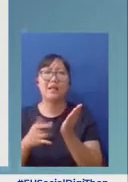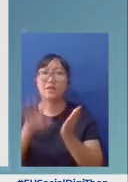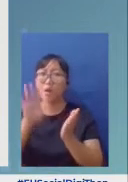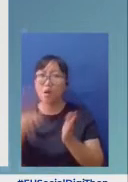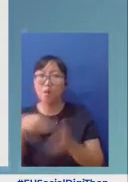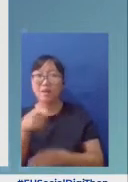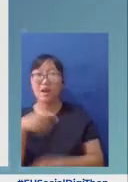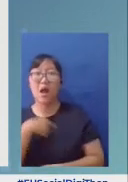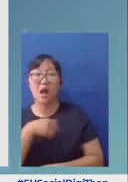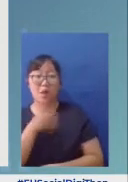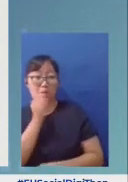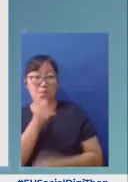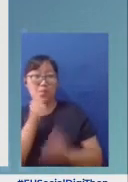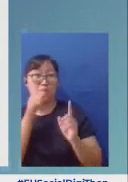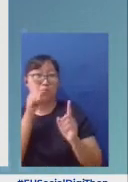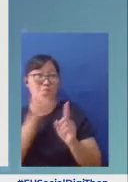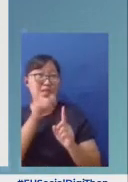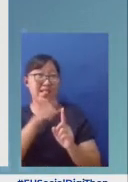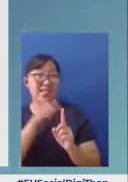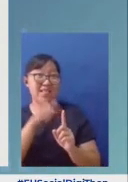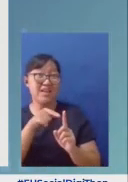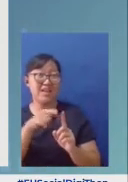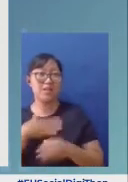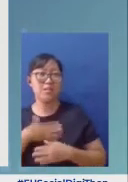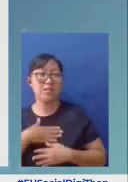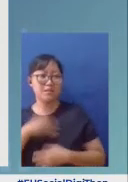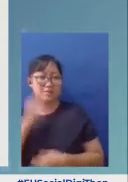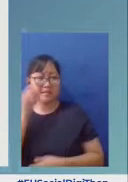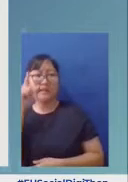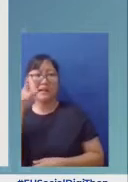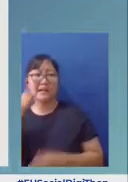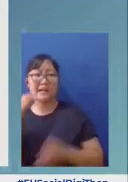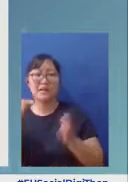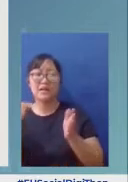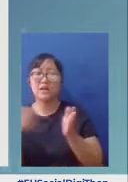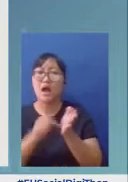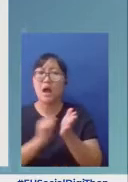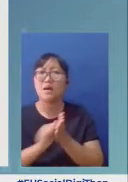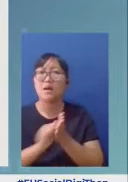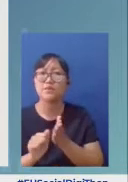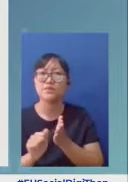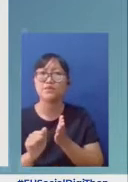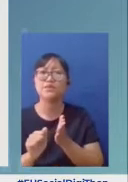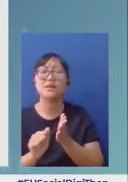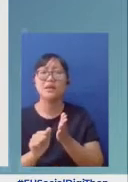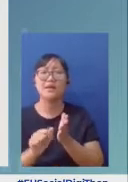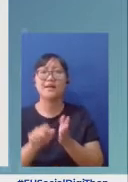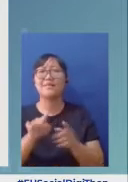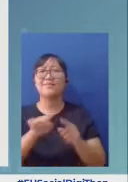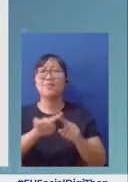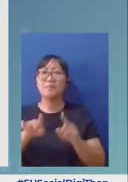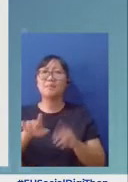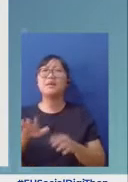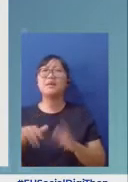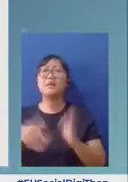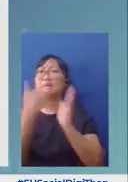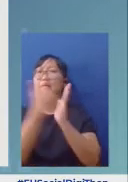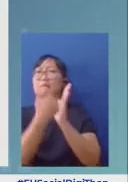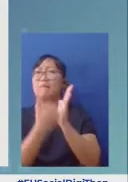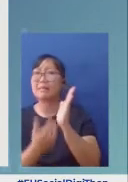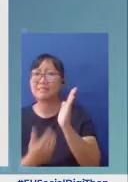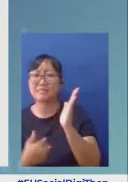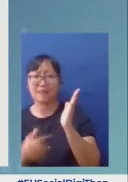kita sadar dan kita delete adik-adik ya, belum tentu itu hilang dari the big data